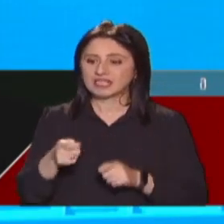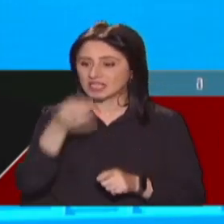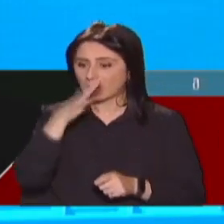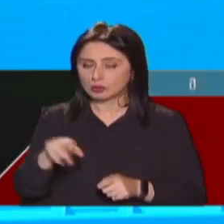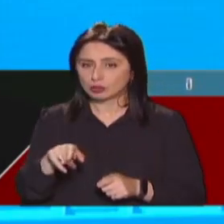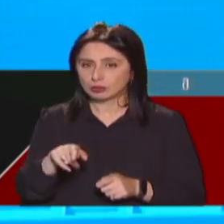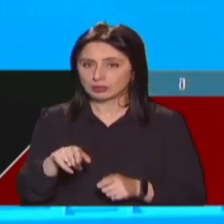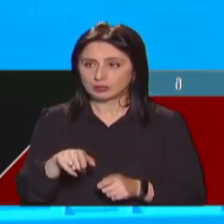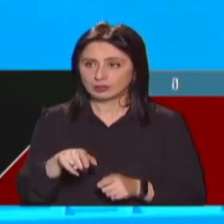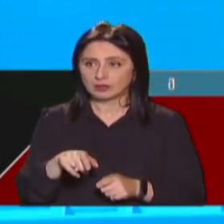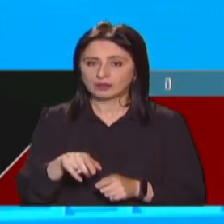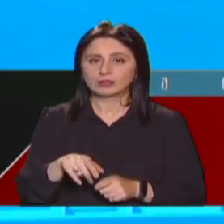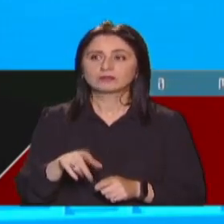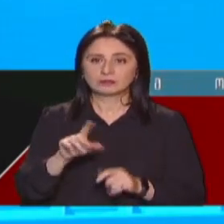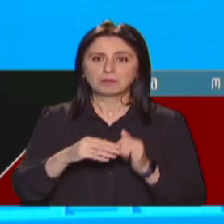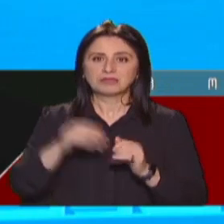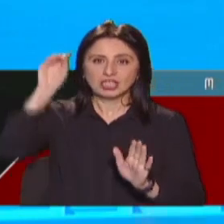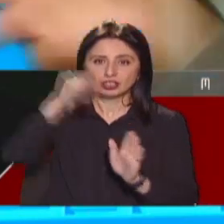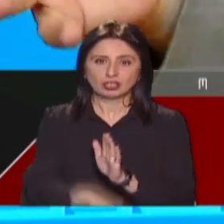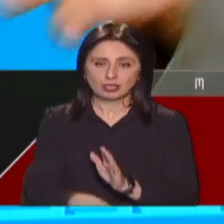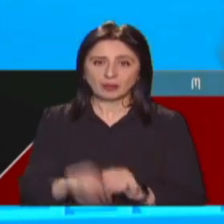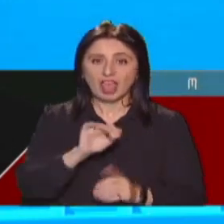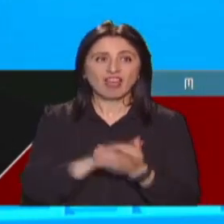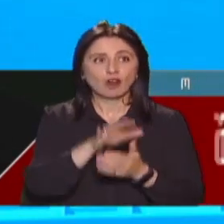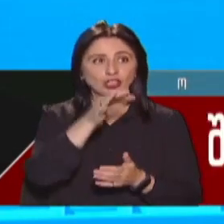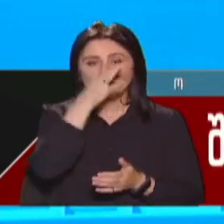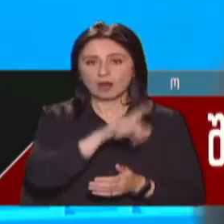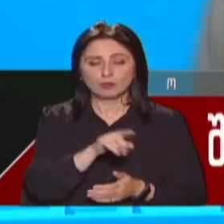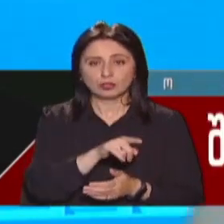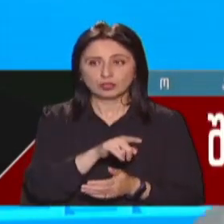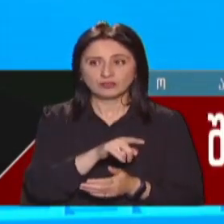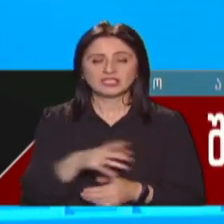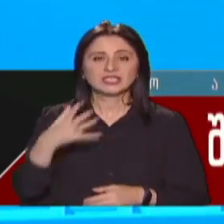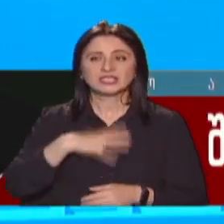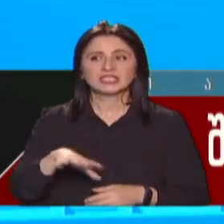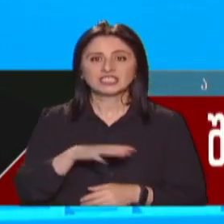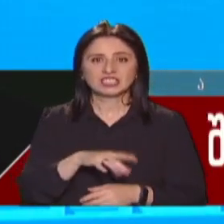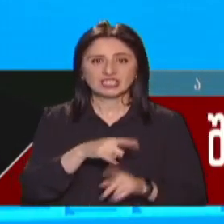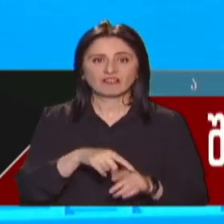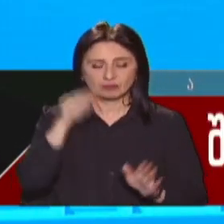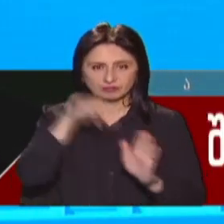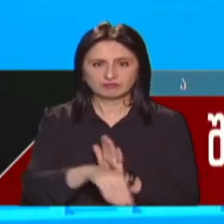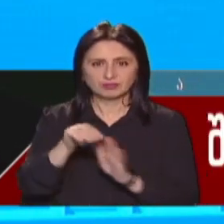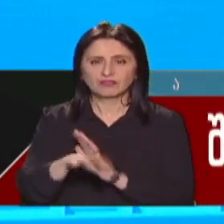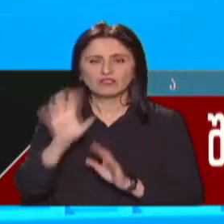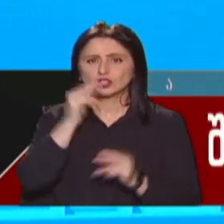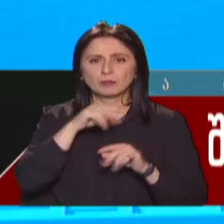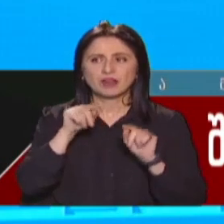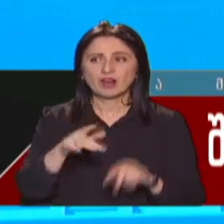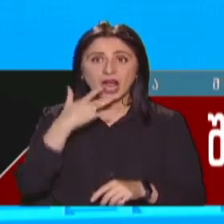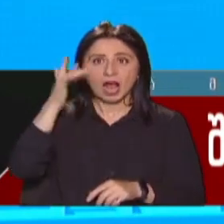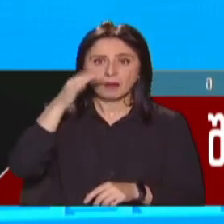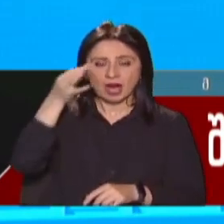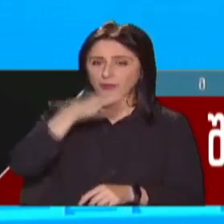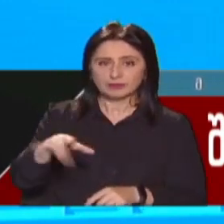მოწონთ? ჩადებენ მიწაში. ევროკავშირი აღარ მოწონთ? საქართველოს ომის გამჩაღებლებს დააბრალებენ. ამერიკა